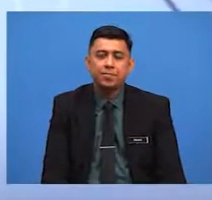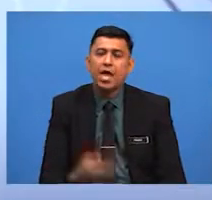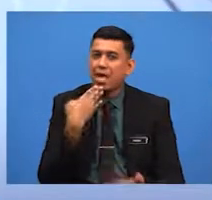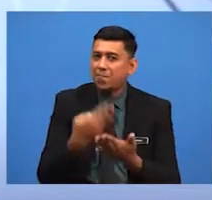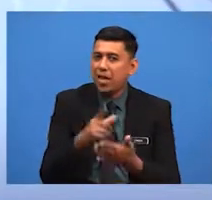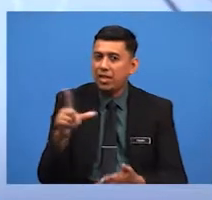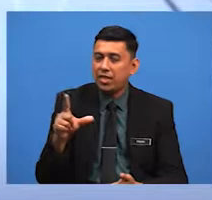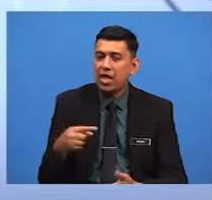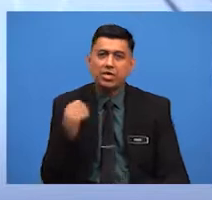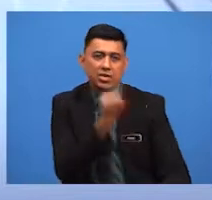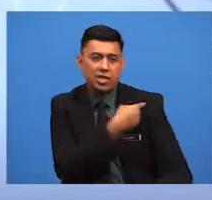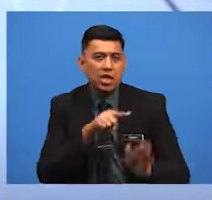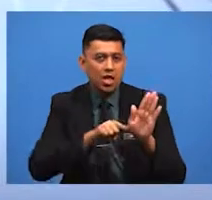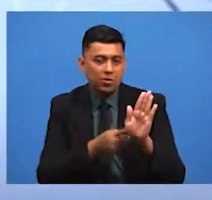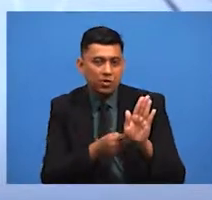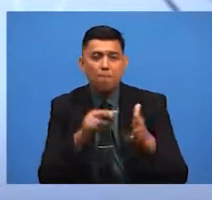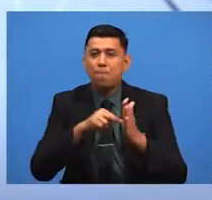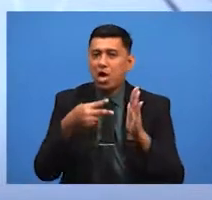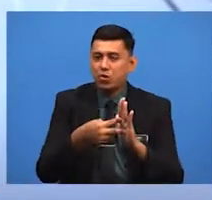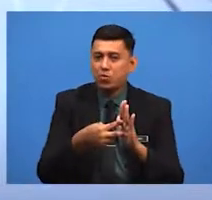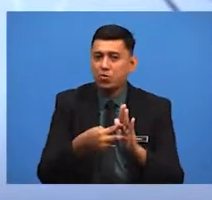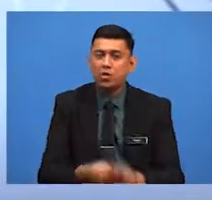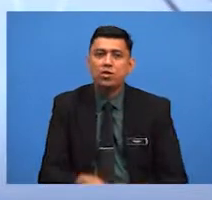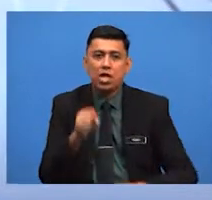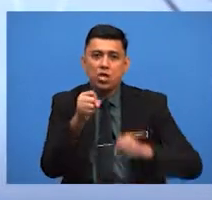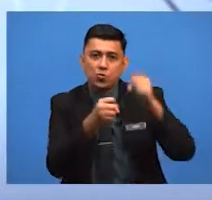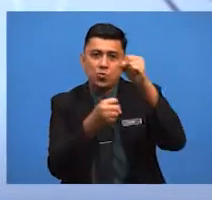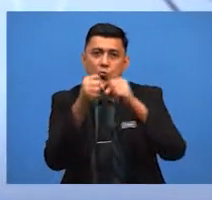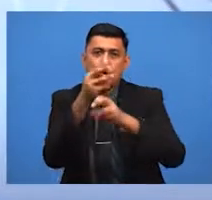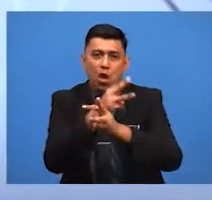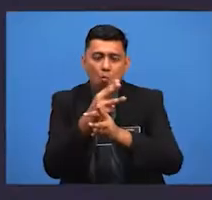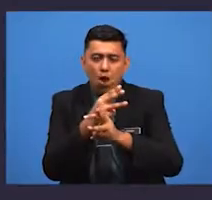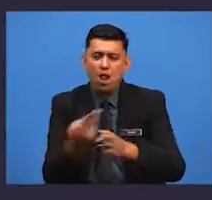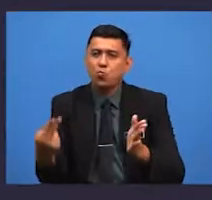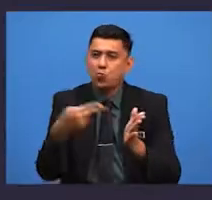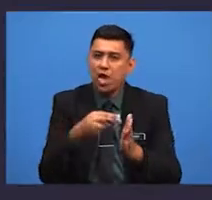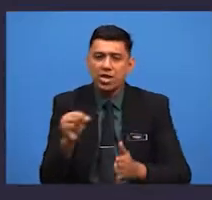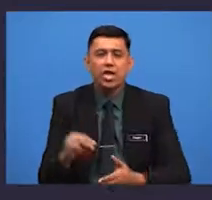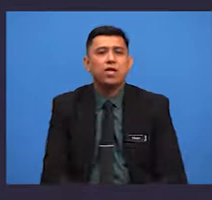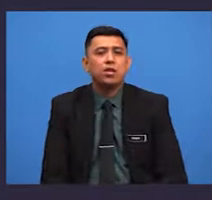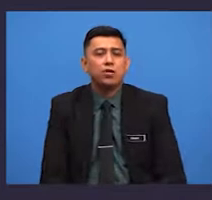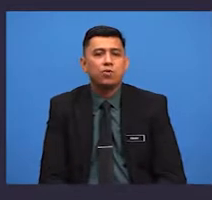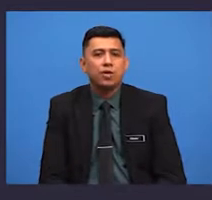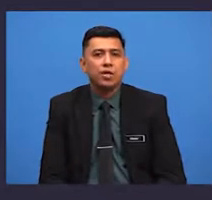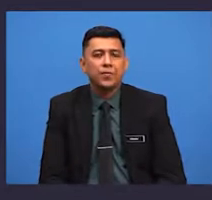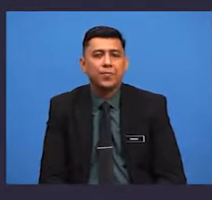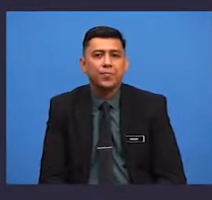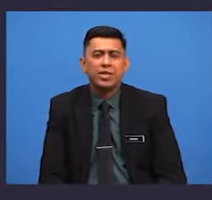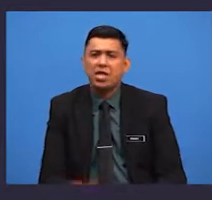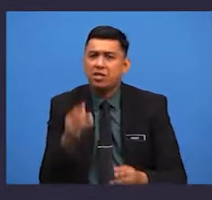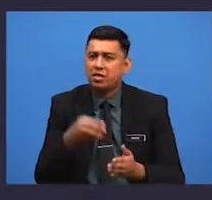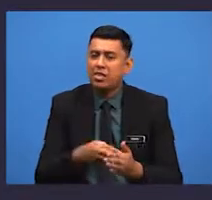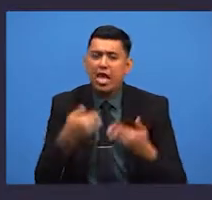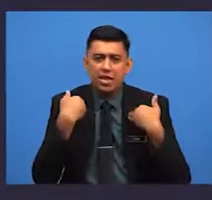Baiklah, kita mulakan dengan maksud struktur kawalan ulangan. Struktur kawalan ulangan